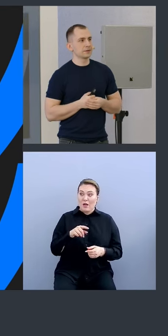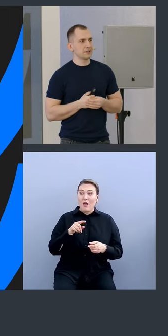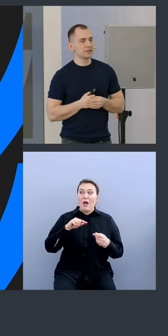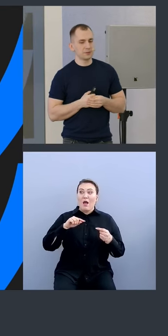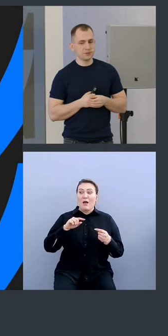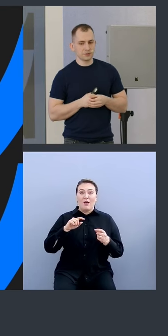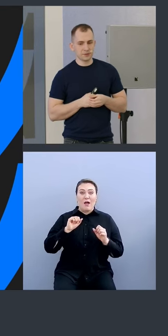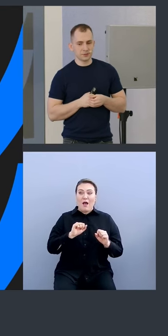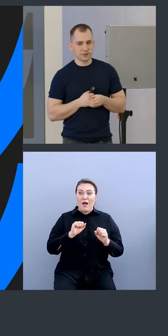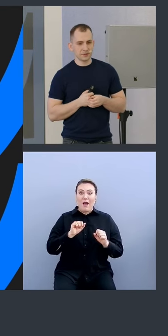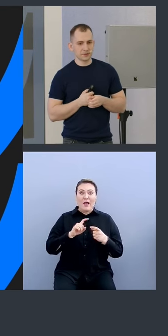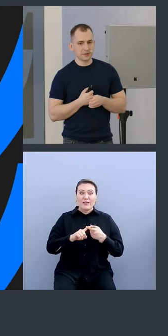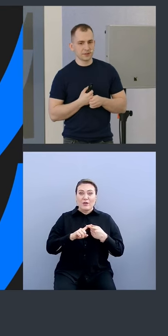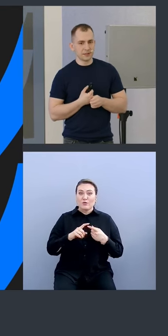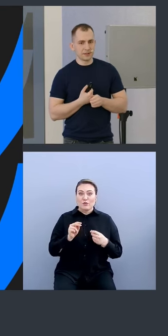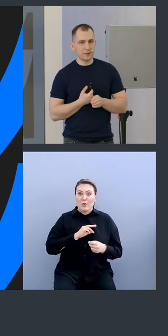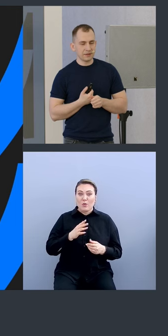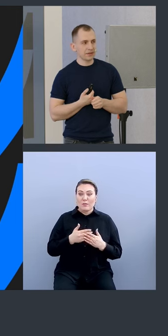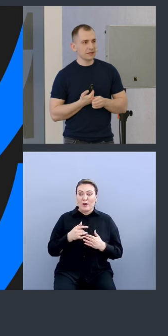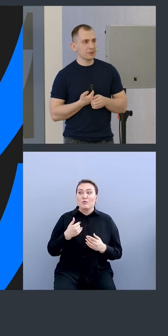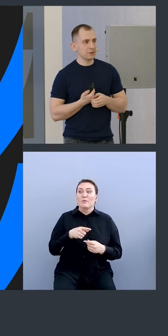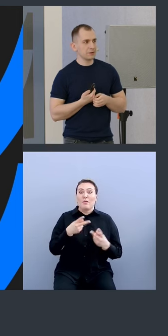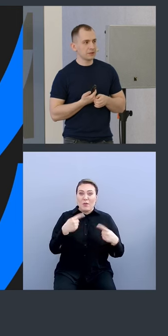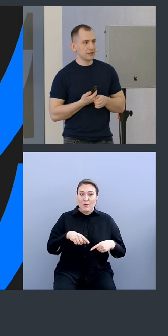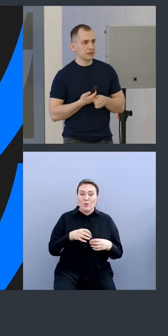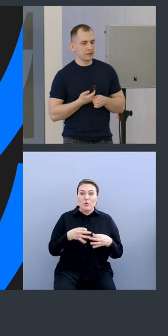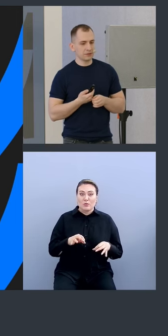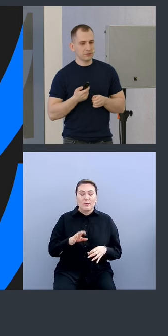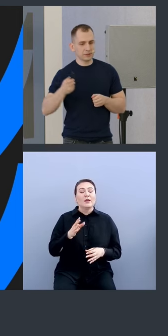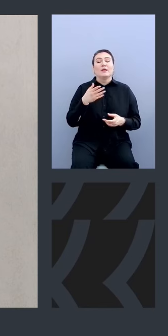не работает. Пожалуйста, а у тебя пропадет доступ. Она в real-time работает.